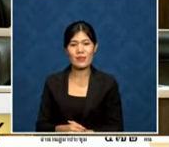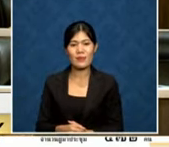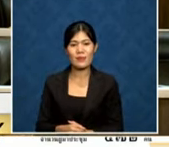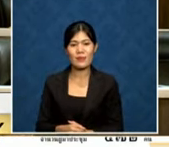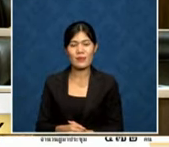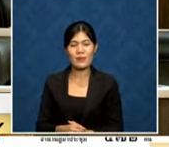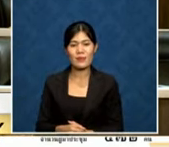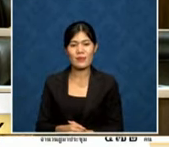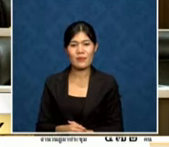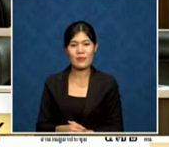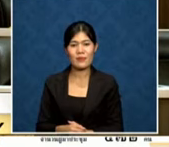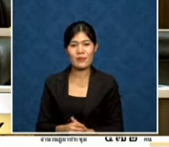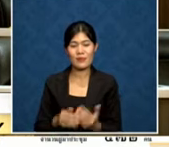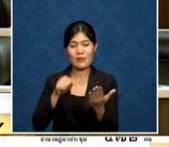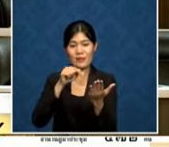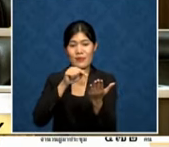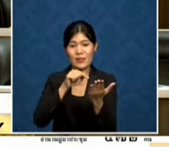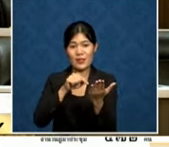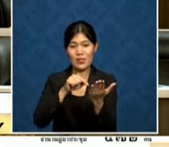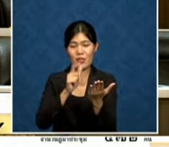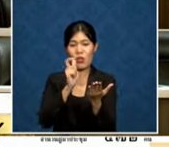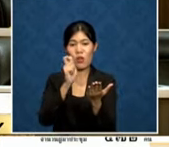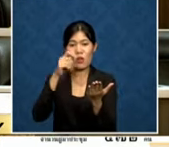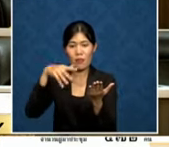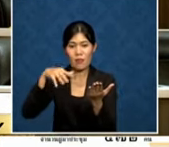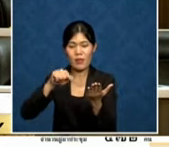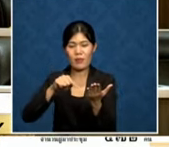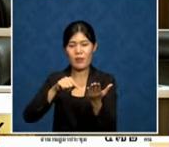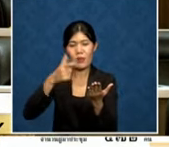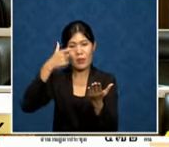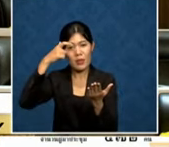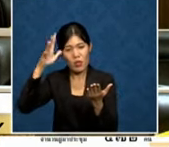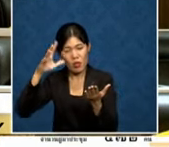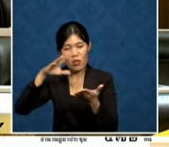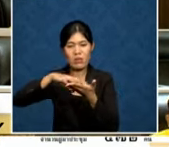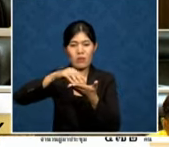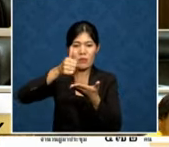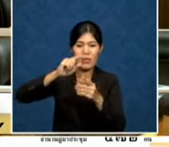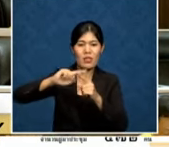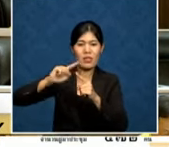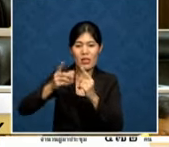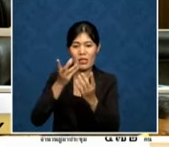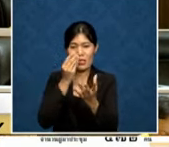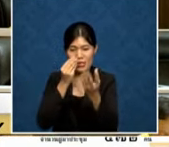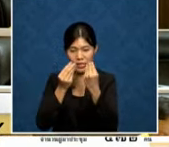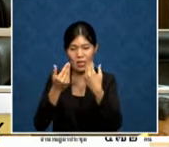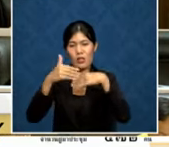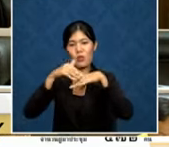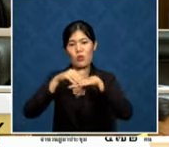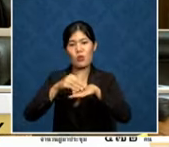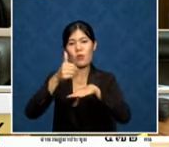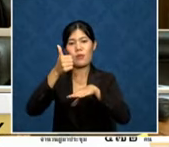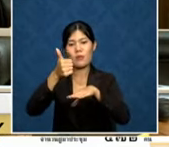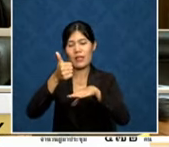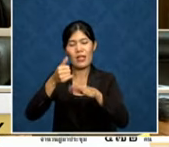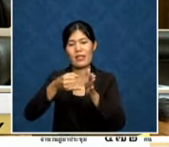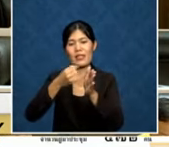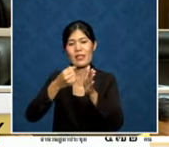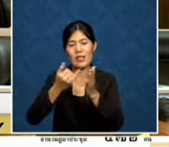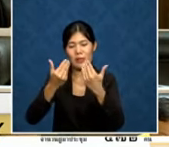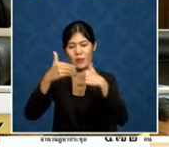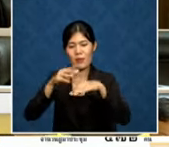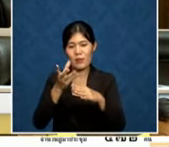อยู่ในชนบทนะคะหรือว่าอยู่ในตัวเมืองสามารถเข้าถึงบทเรียนและเนื้อหาการศึกษาได้อย่างสะดวกและไร้ข้อจำกัด